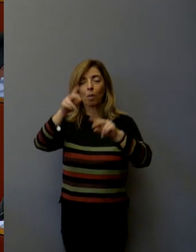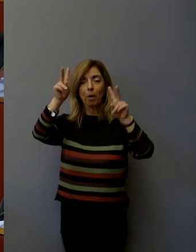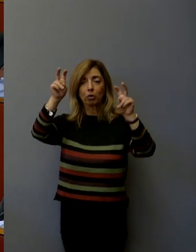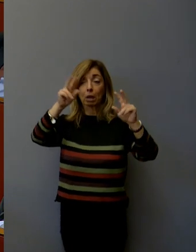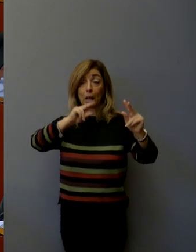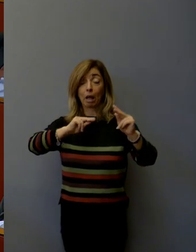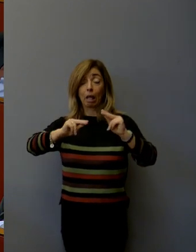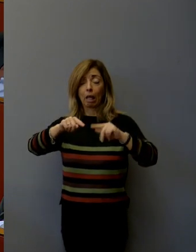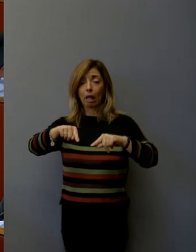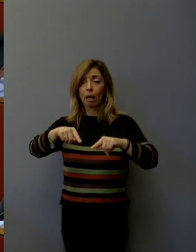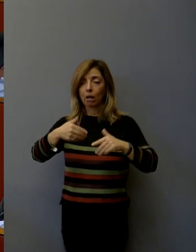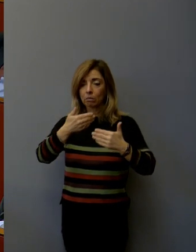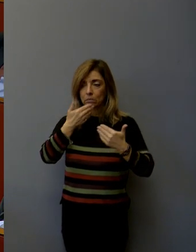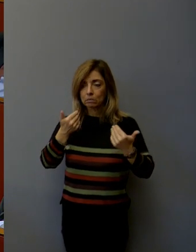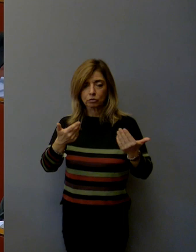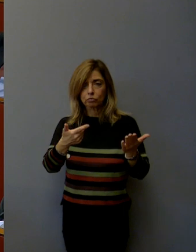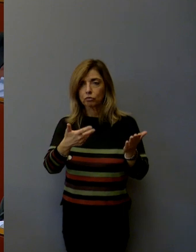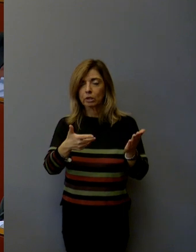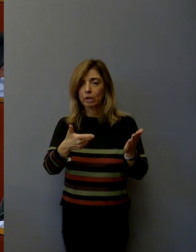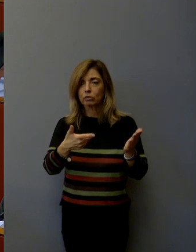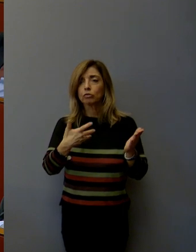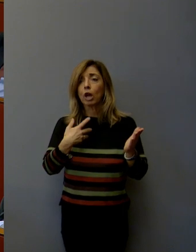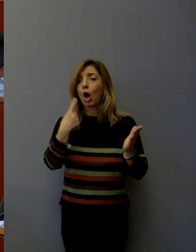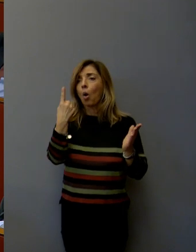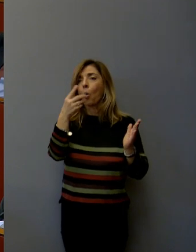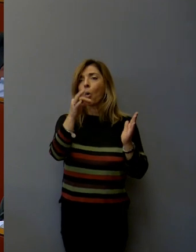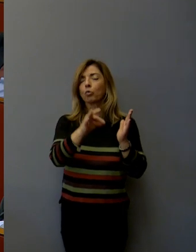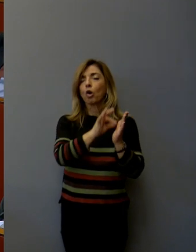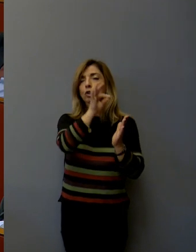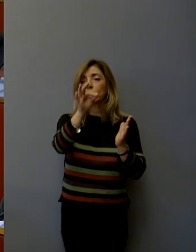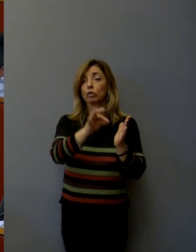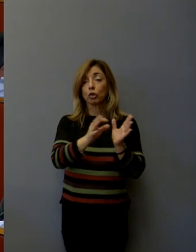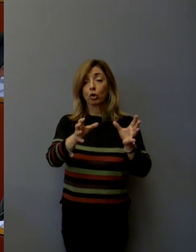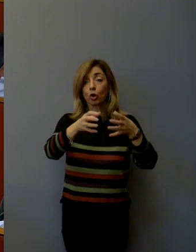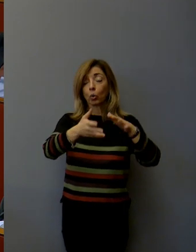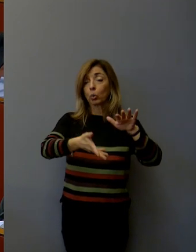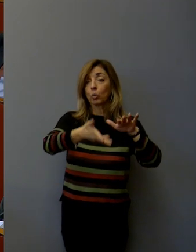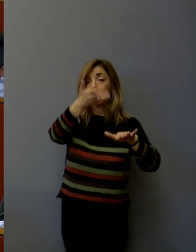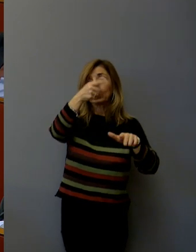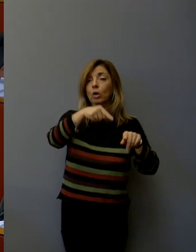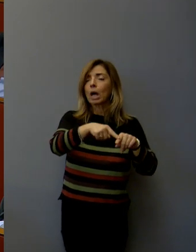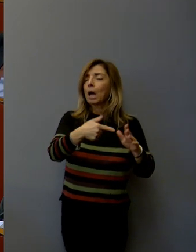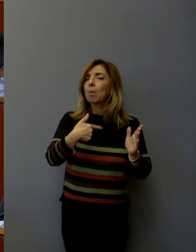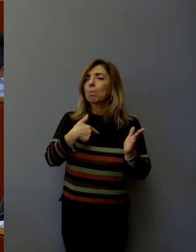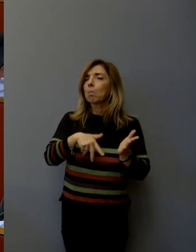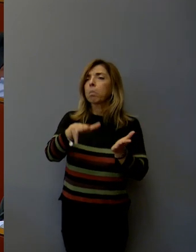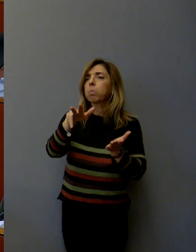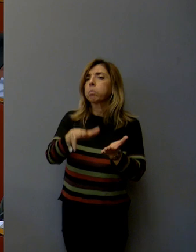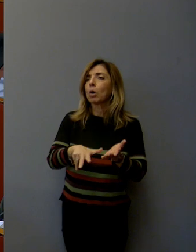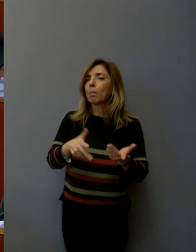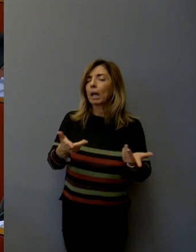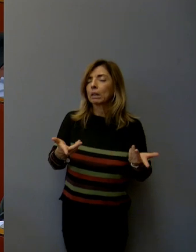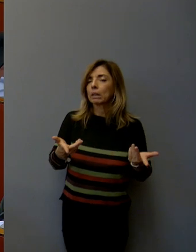del giorno della maggioranza che non promette nulla se non attenzione